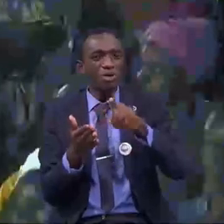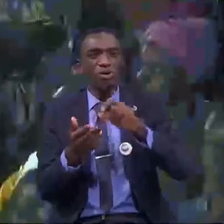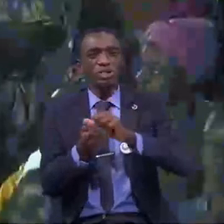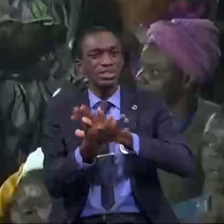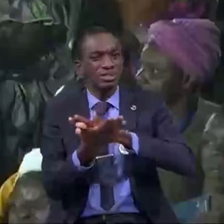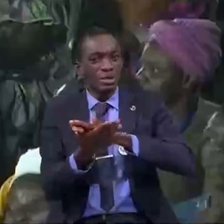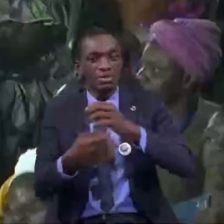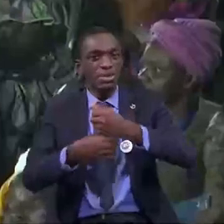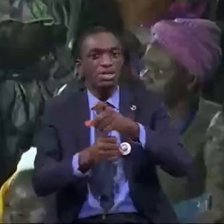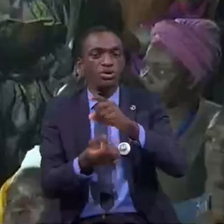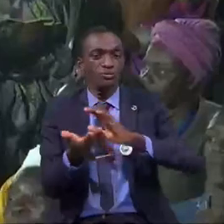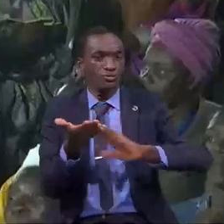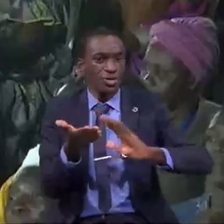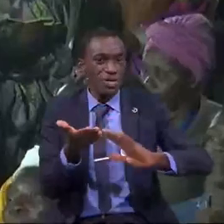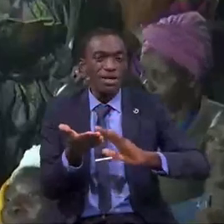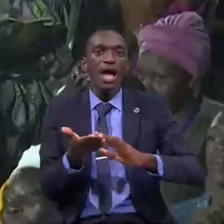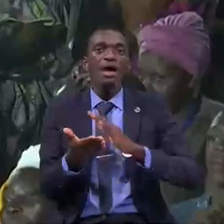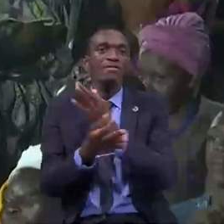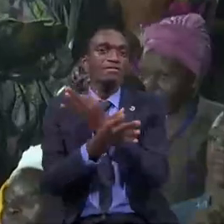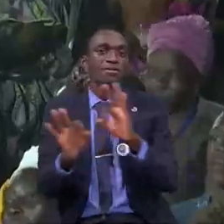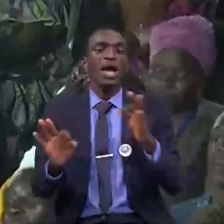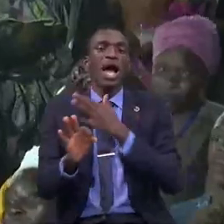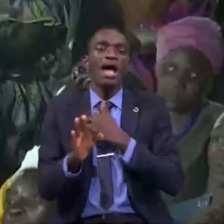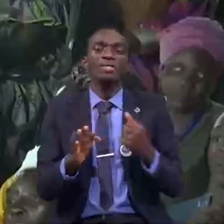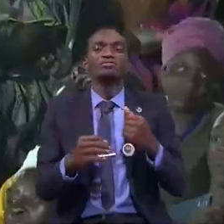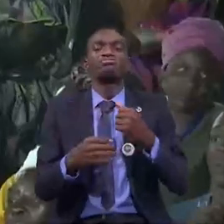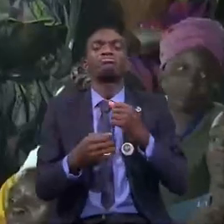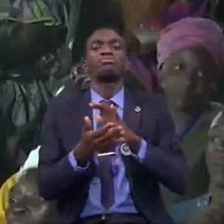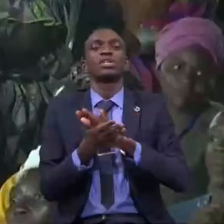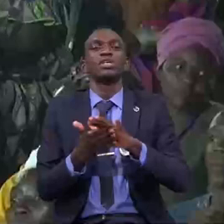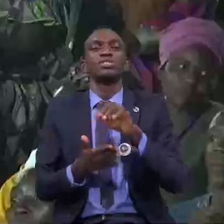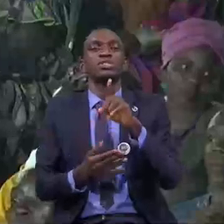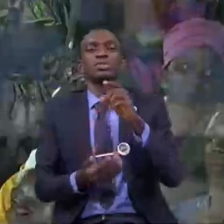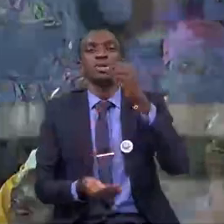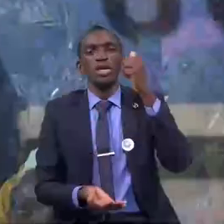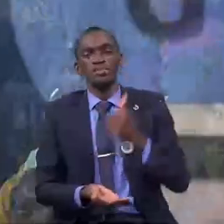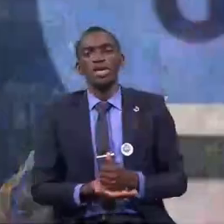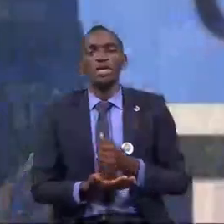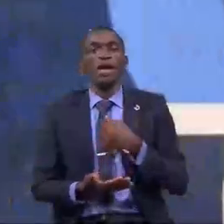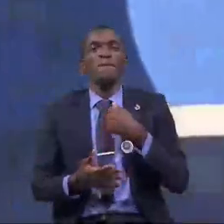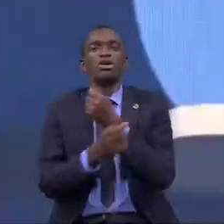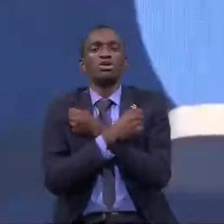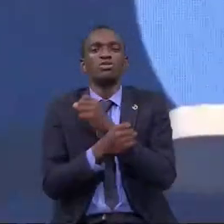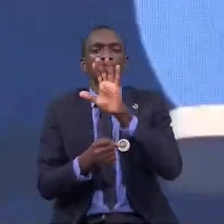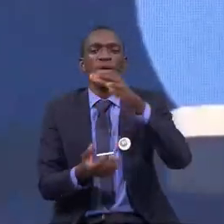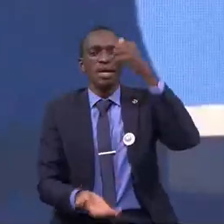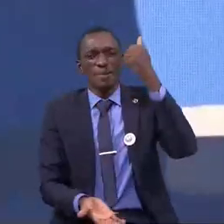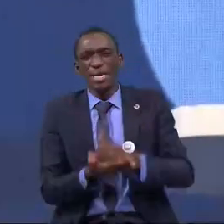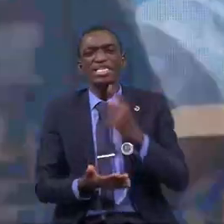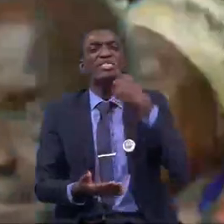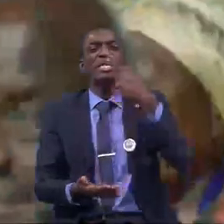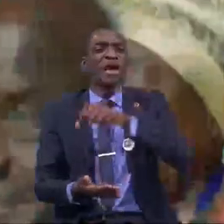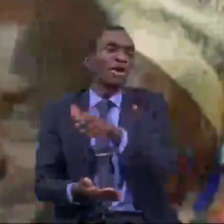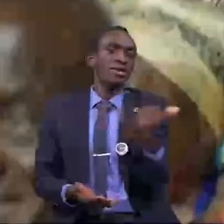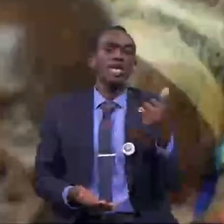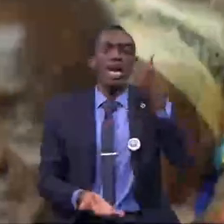Et cette agence du ciel va te toucher ce soir, te laver, te purifier, te transformer. Un